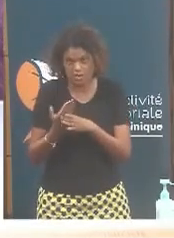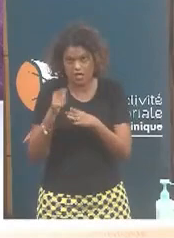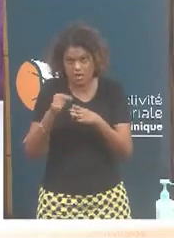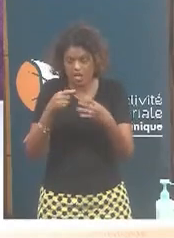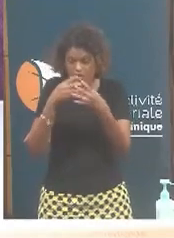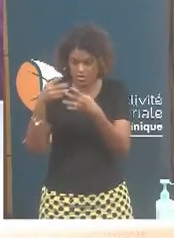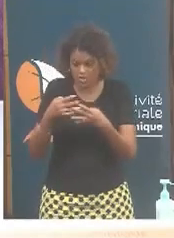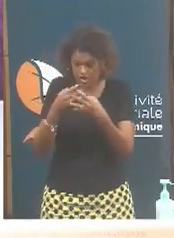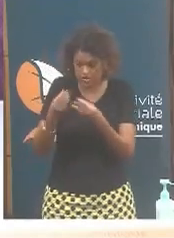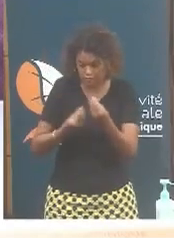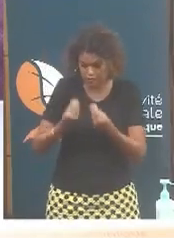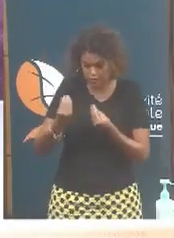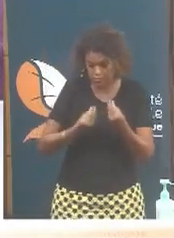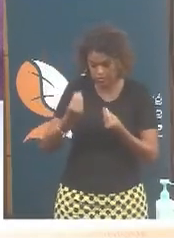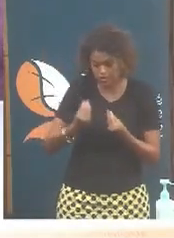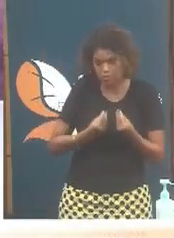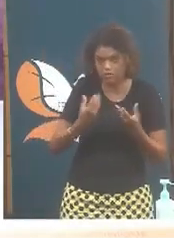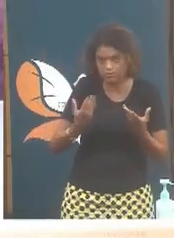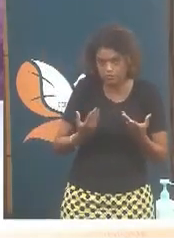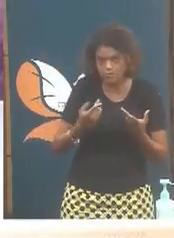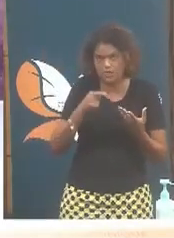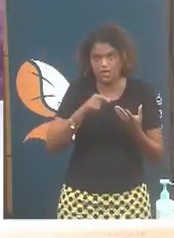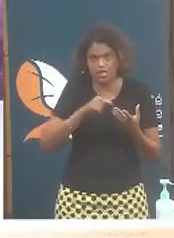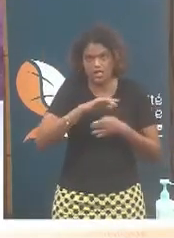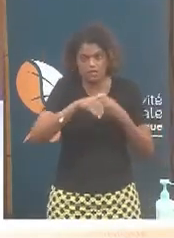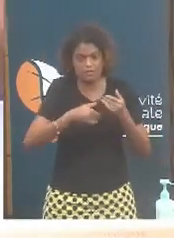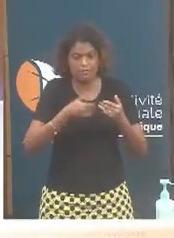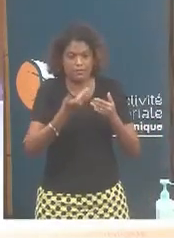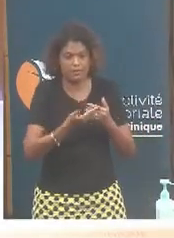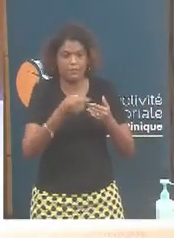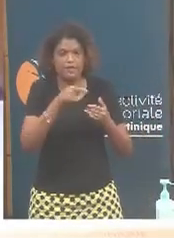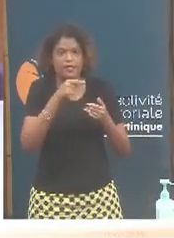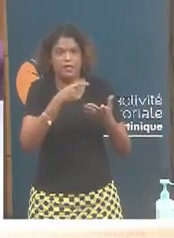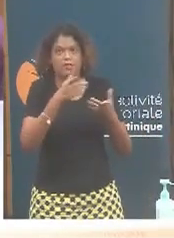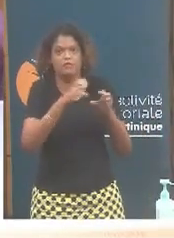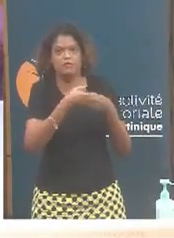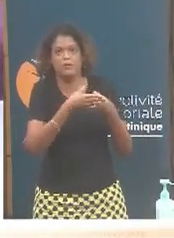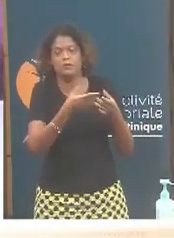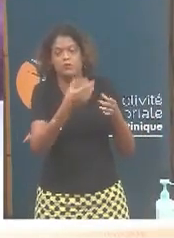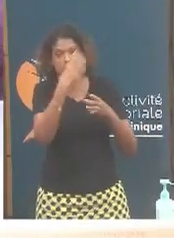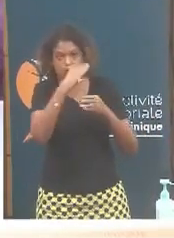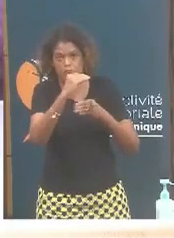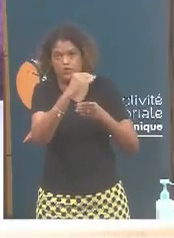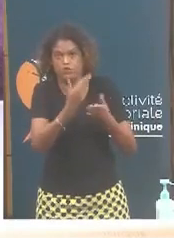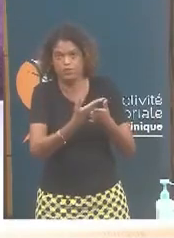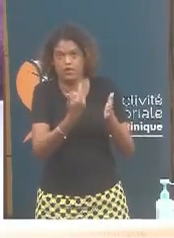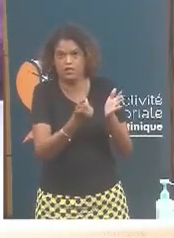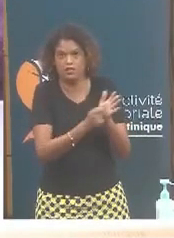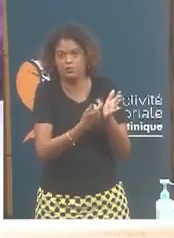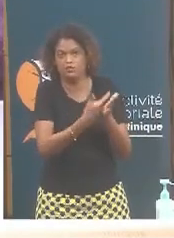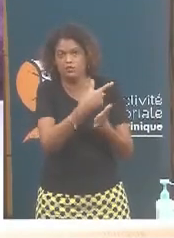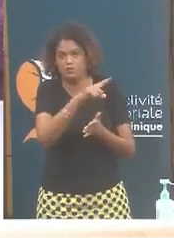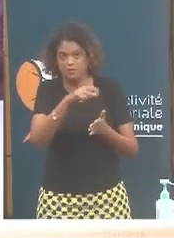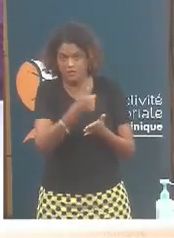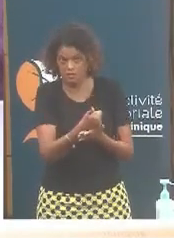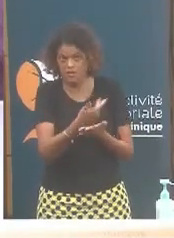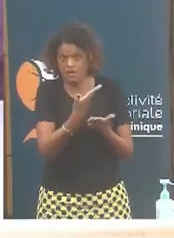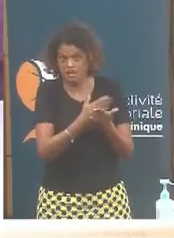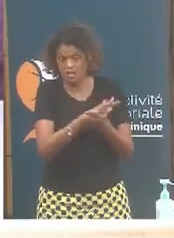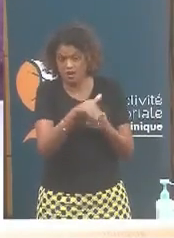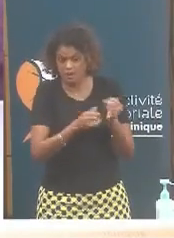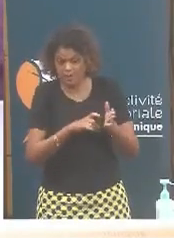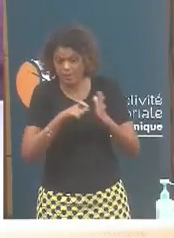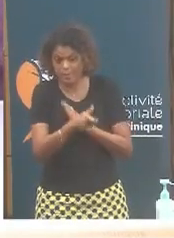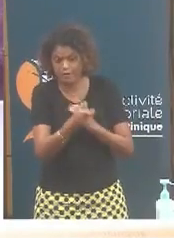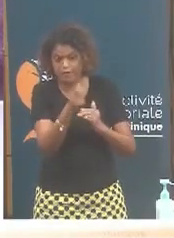chiffres pour une évaluation de la politique de formation professionnelle faite jusqu'à 2021. Et c'est ces travaux-là qui permettaient de bâtir